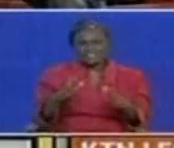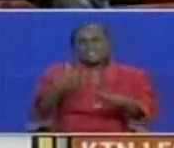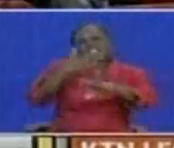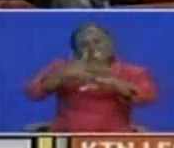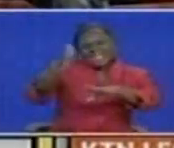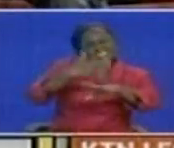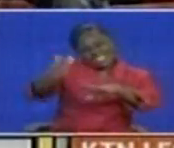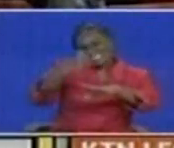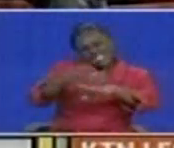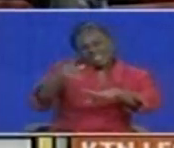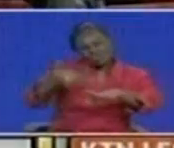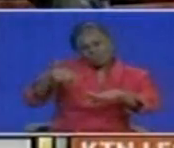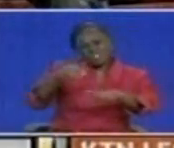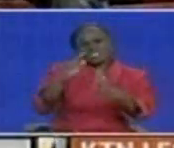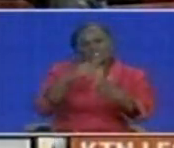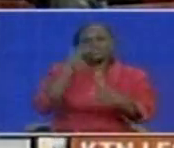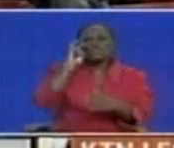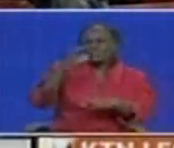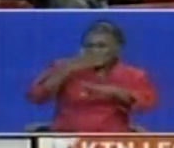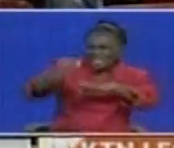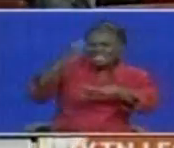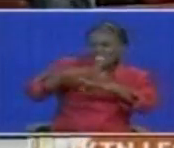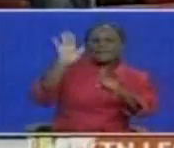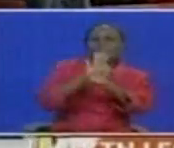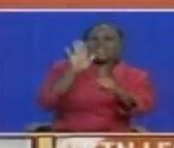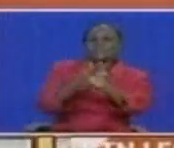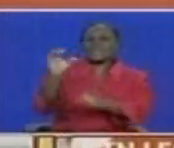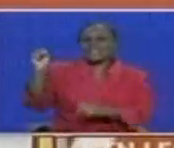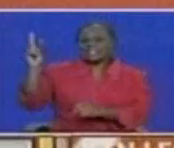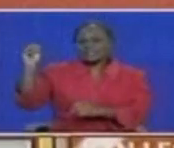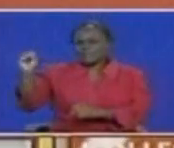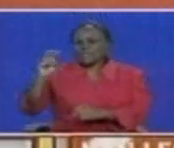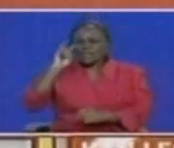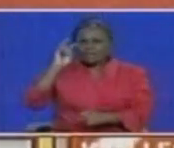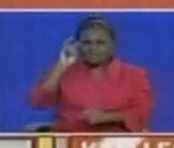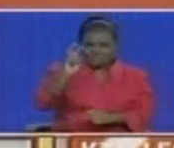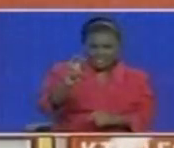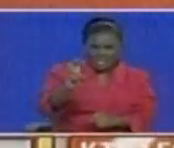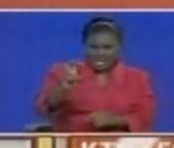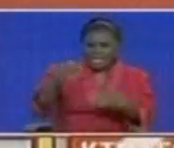ku. Tutashare hiyo. Uone tu umetuma. Sawa mtazamaji, shukrani sana